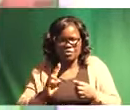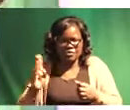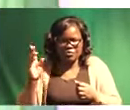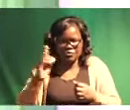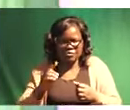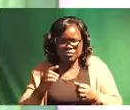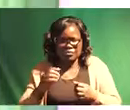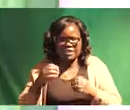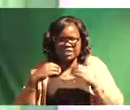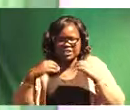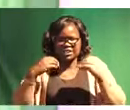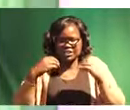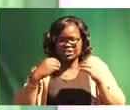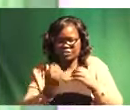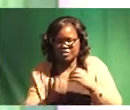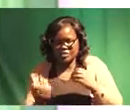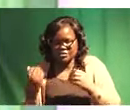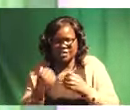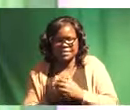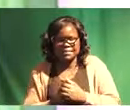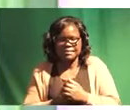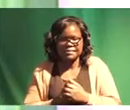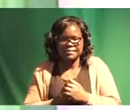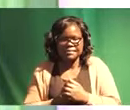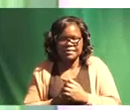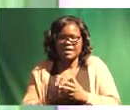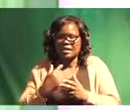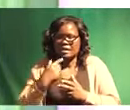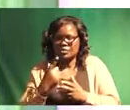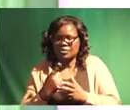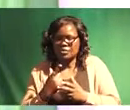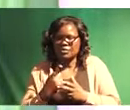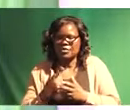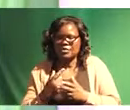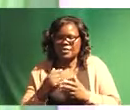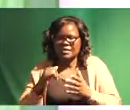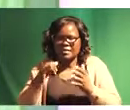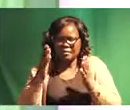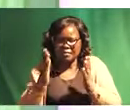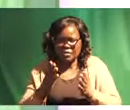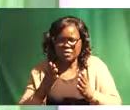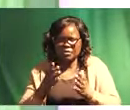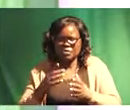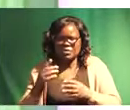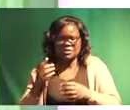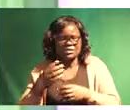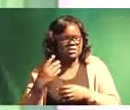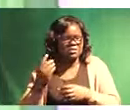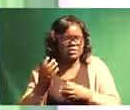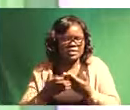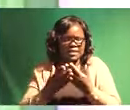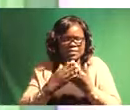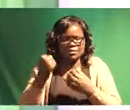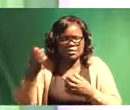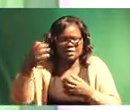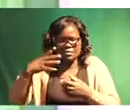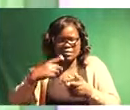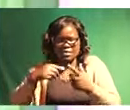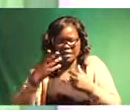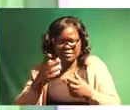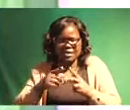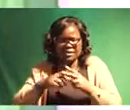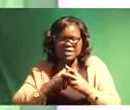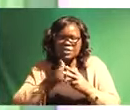kwa mafundisho ya watoto wenu. Nimewaambia wizara ambayo inahusika na mambo ya stima, watakuja hapa